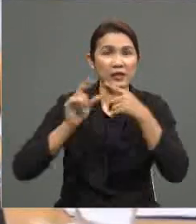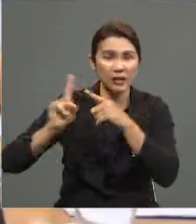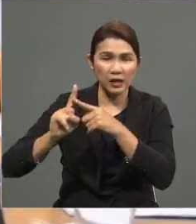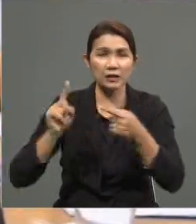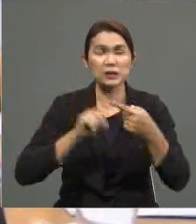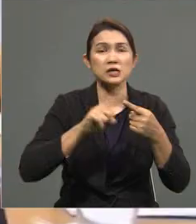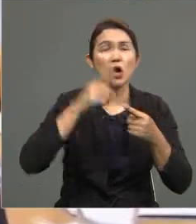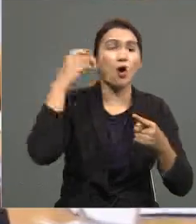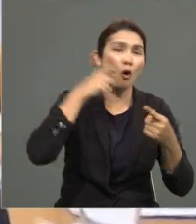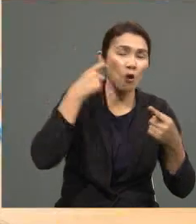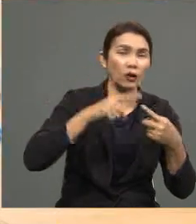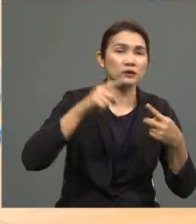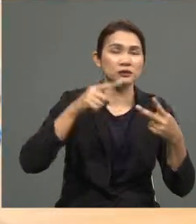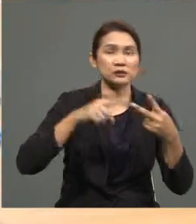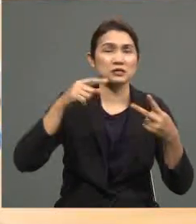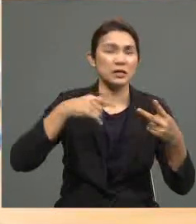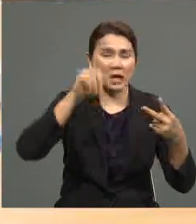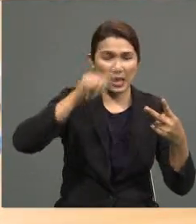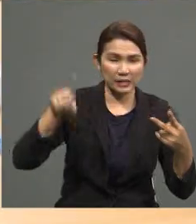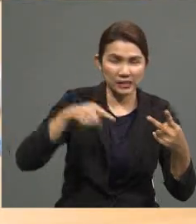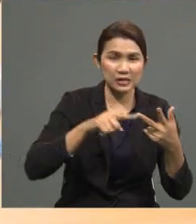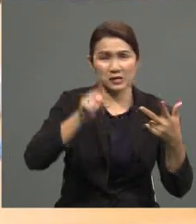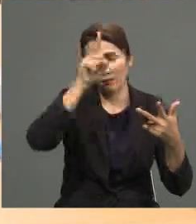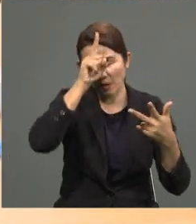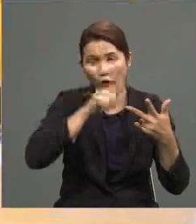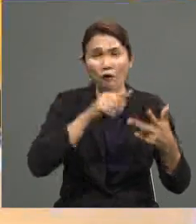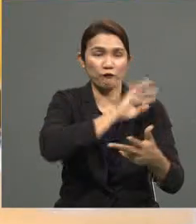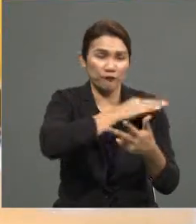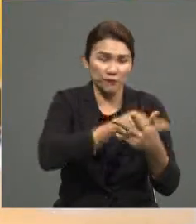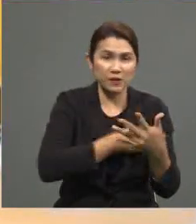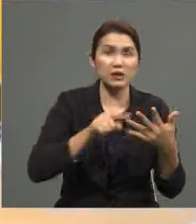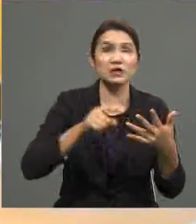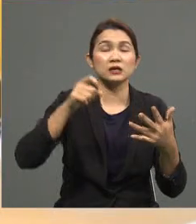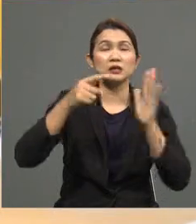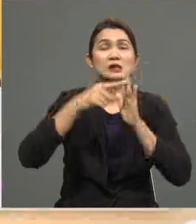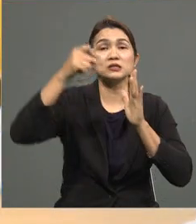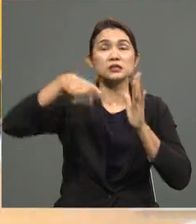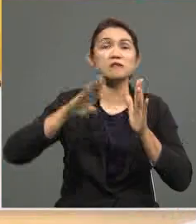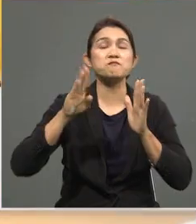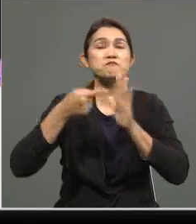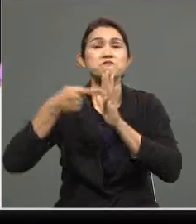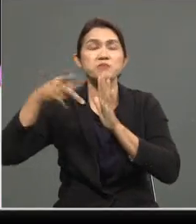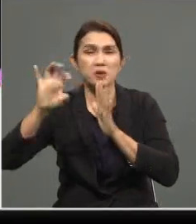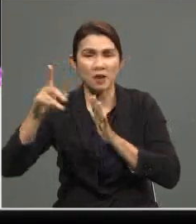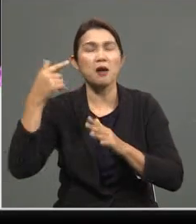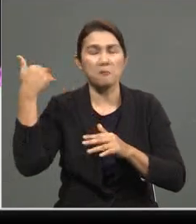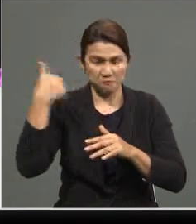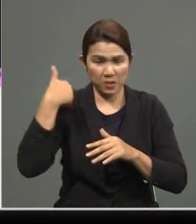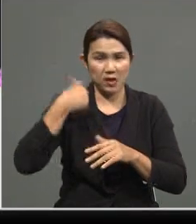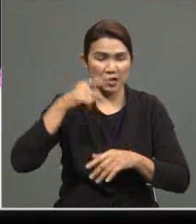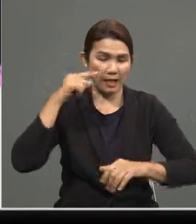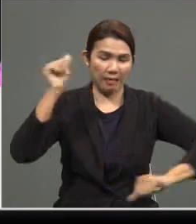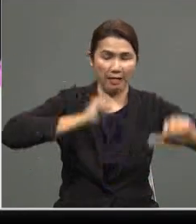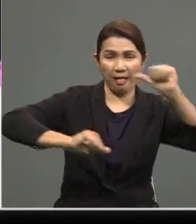เซอร์เบียฮ่องกงอังกฤษเยอรมันนีฟิลิปปินส์กำหนดการแสดงวันละ 5รอบนะคซึ่งตลอด 2วันก็จะมีการ